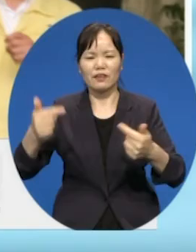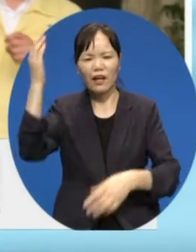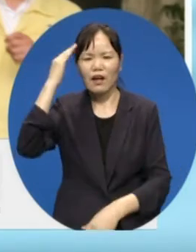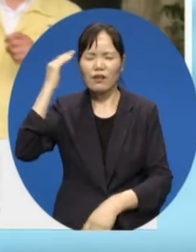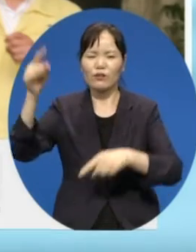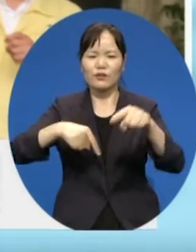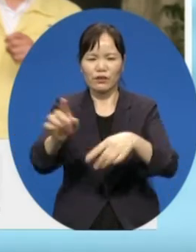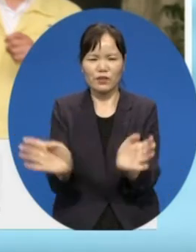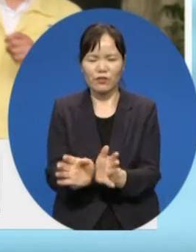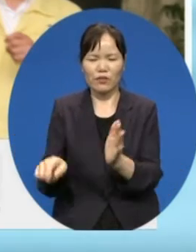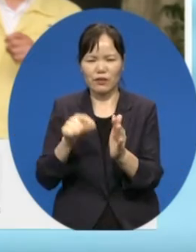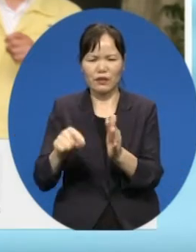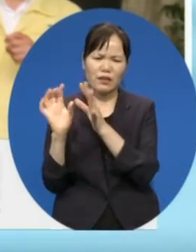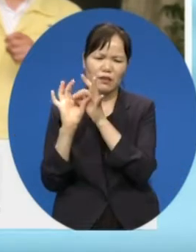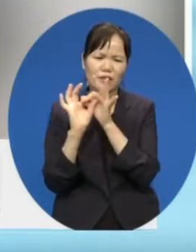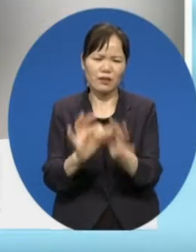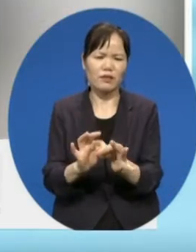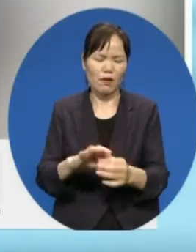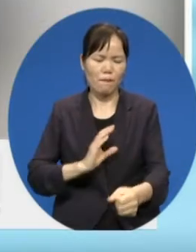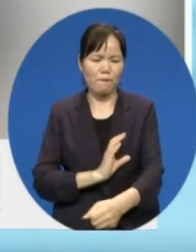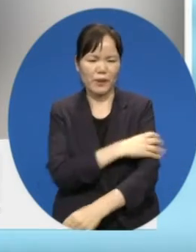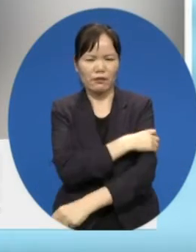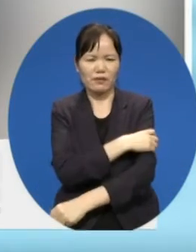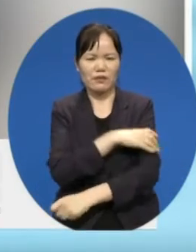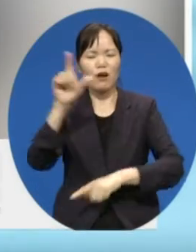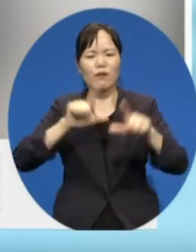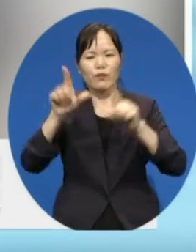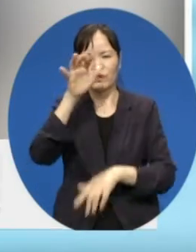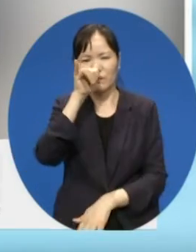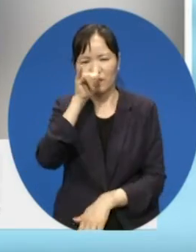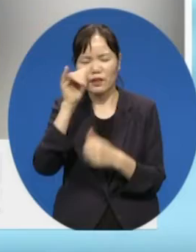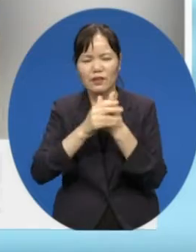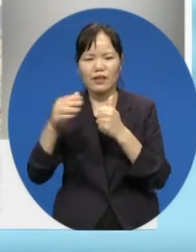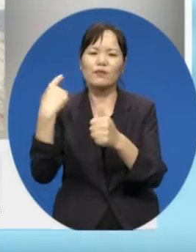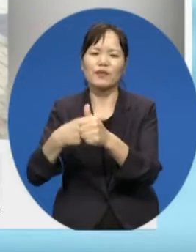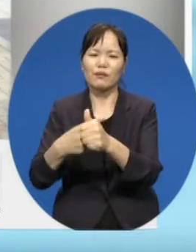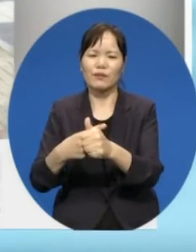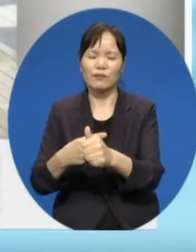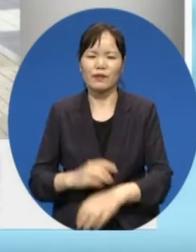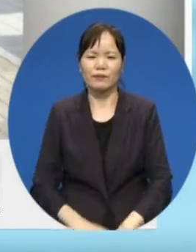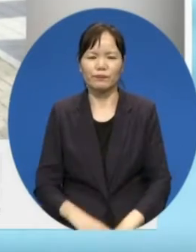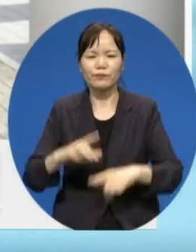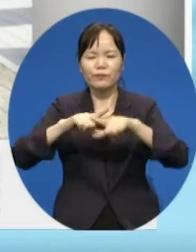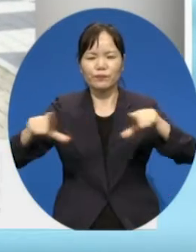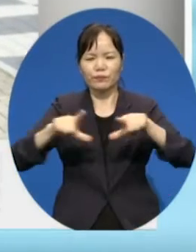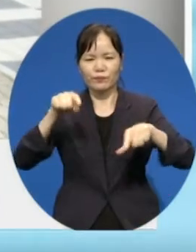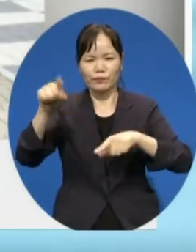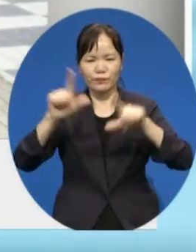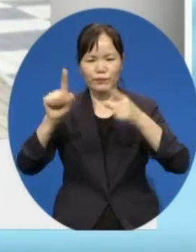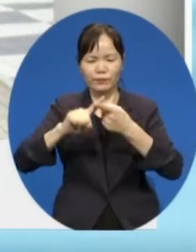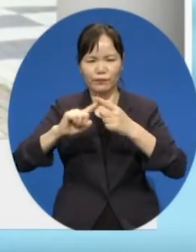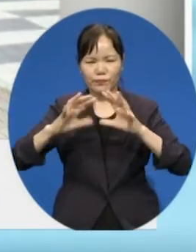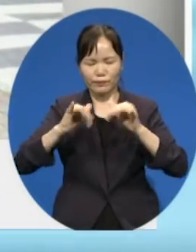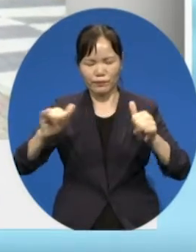우리나라 정치권 안에서 계속해서 권위주의적인 그런 모습들이 있다고 지적이 돼 왔기 때문에, 평소에 그런 모습에 대한